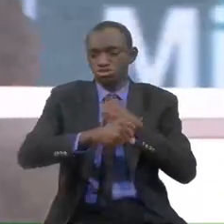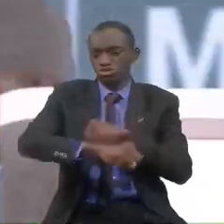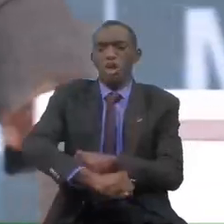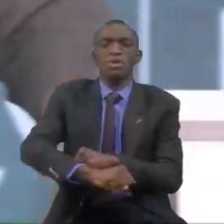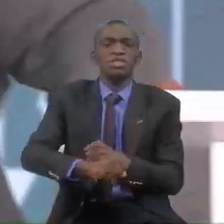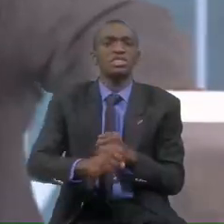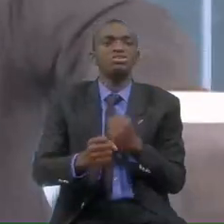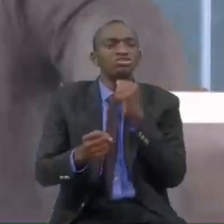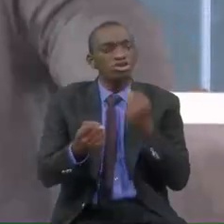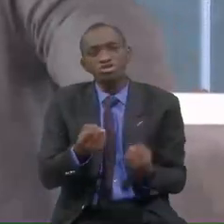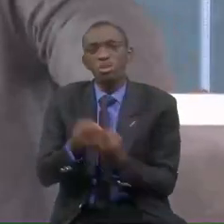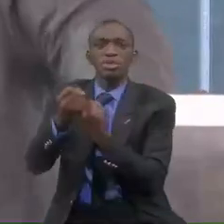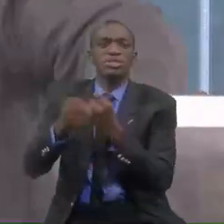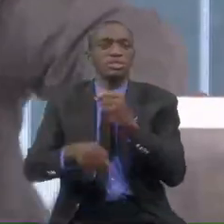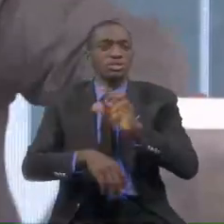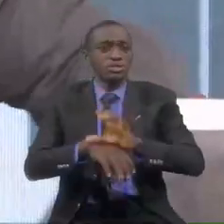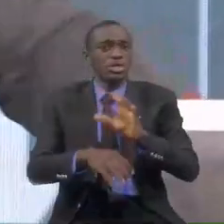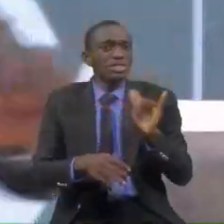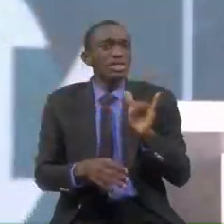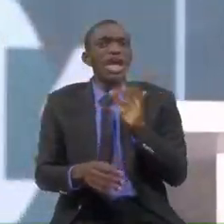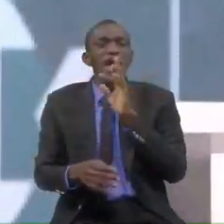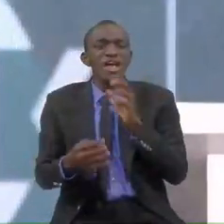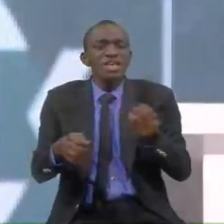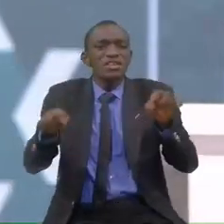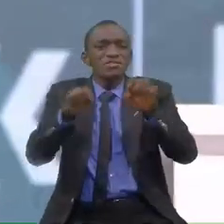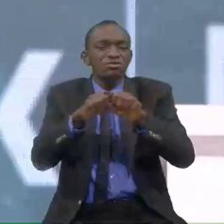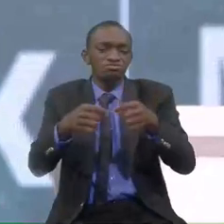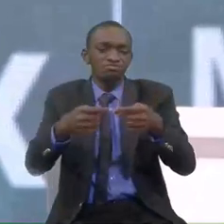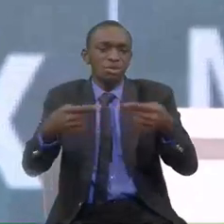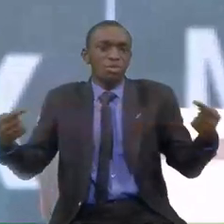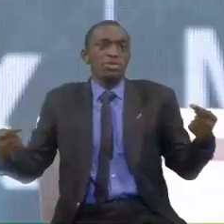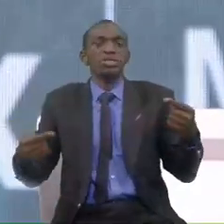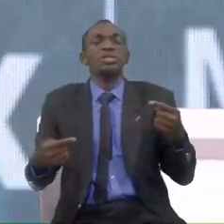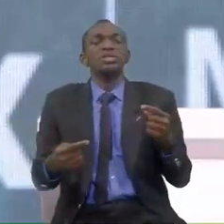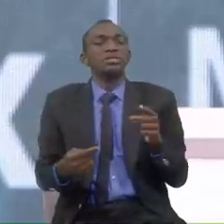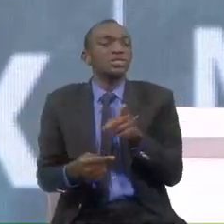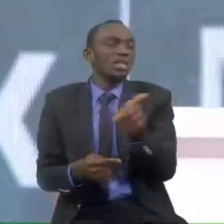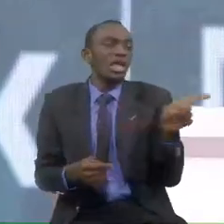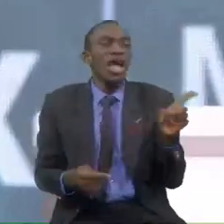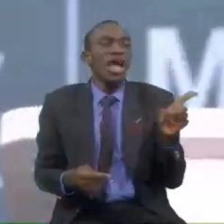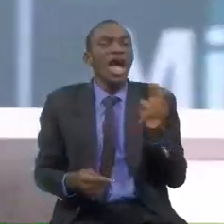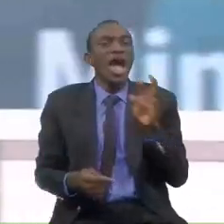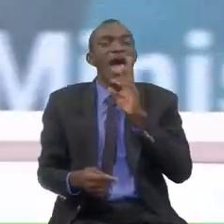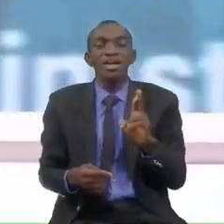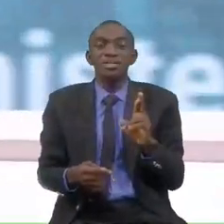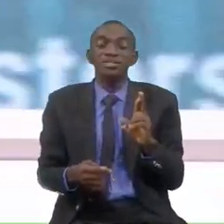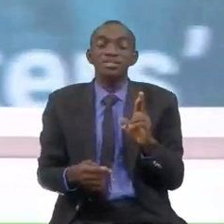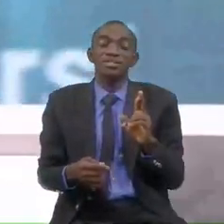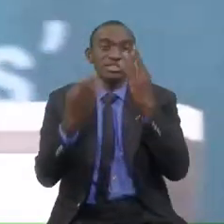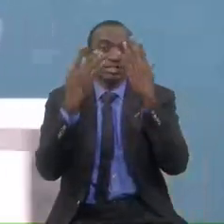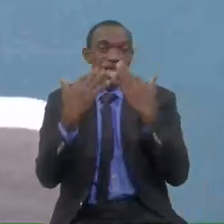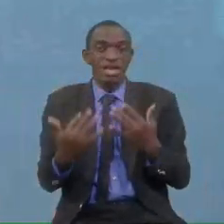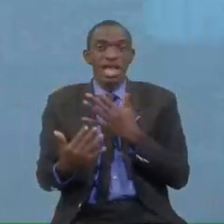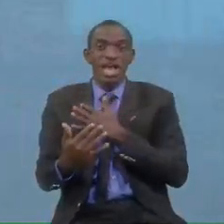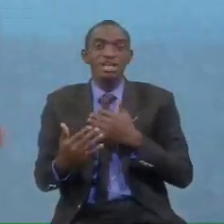ils ne supportent pas, même ils contredisent et résistent à votre ministère, vous serez attristé, chagriné. Dans cet